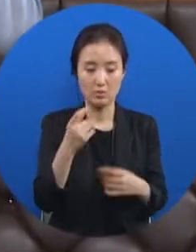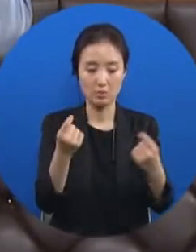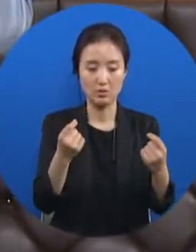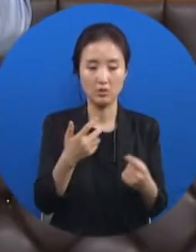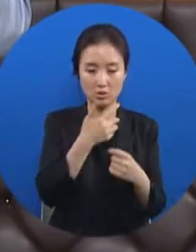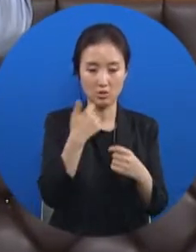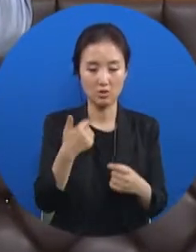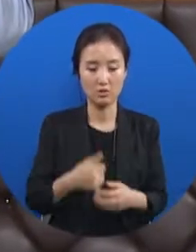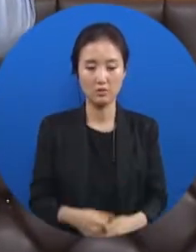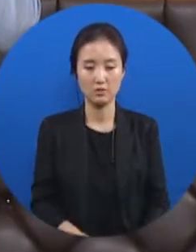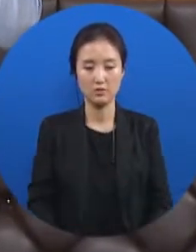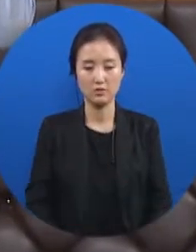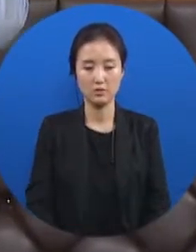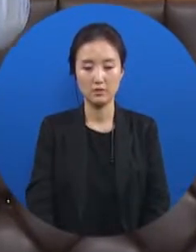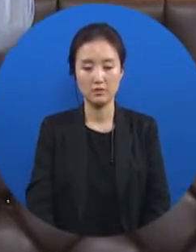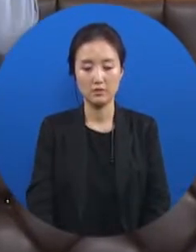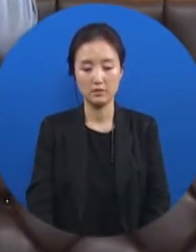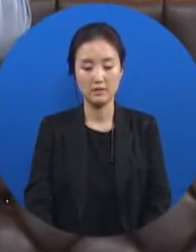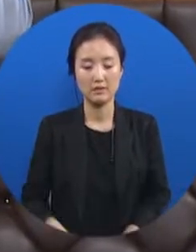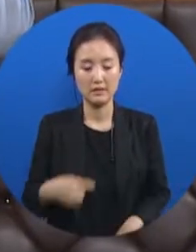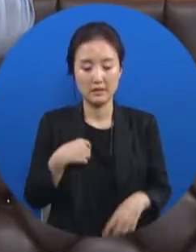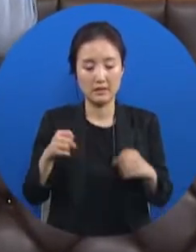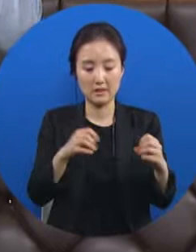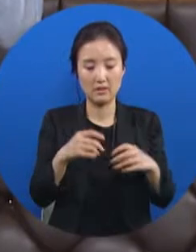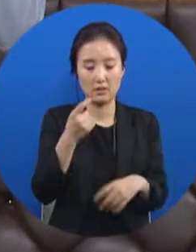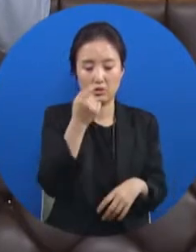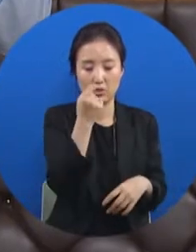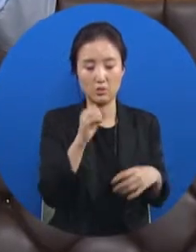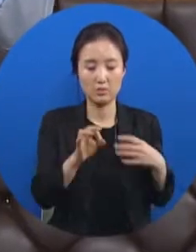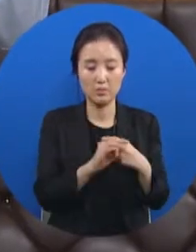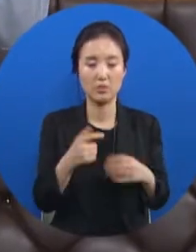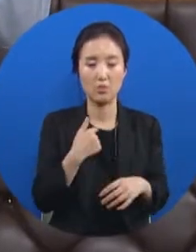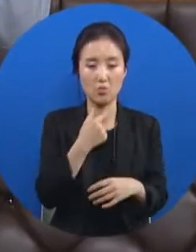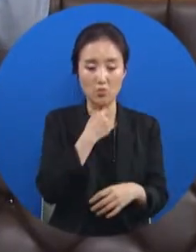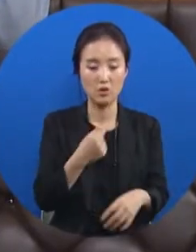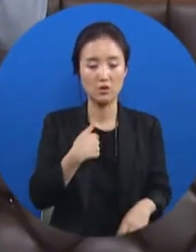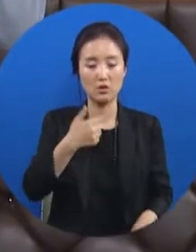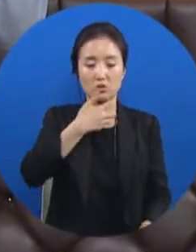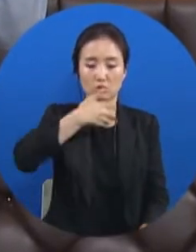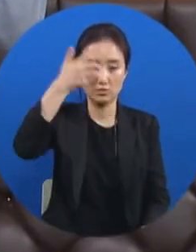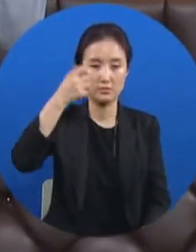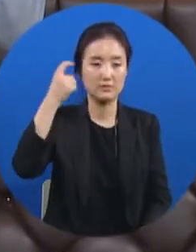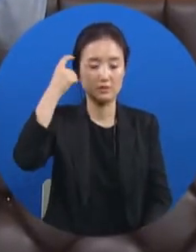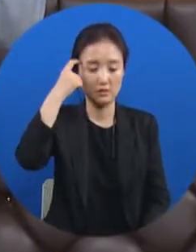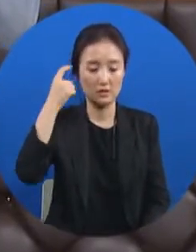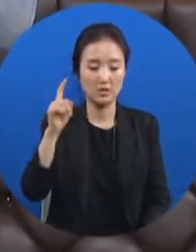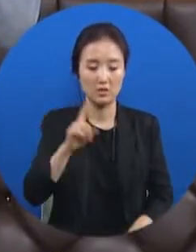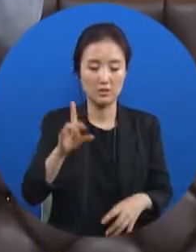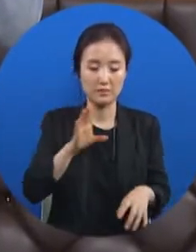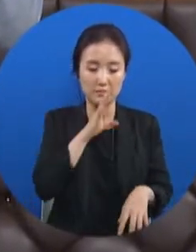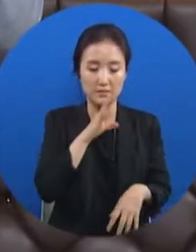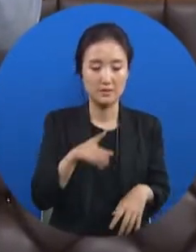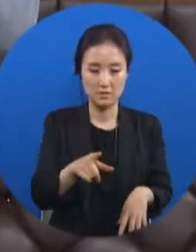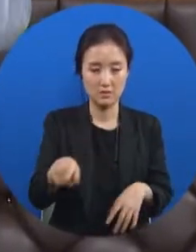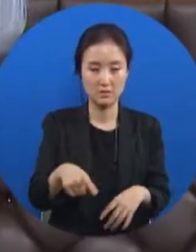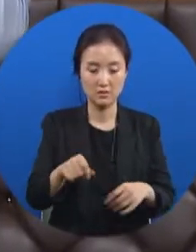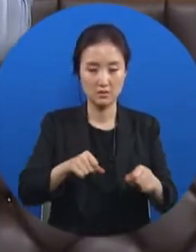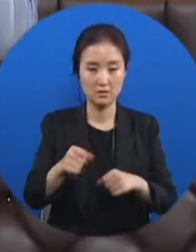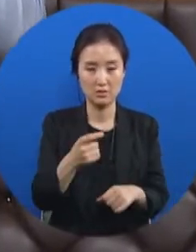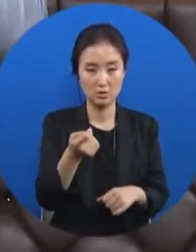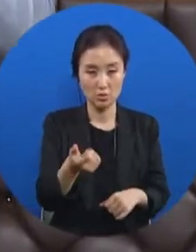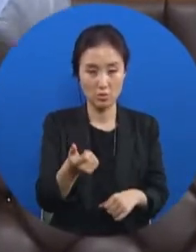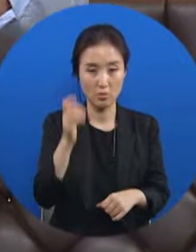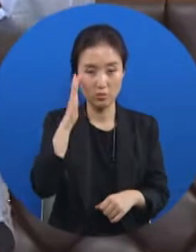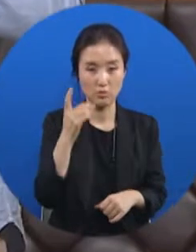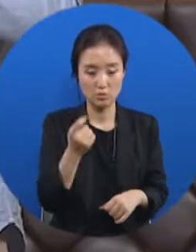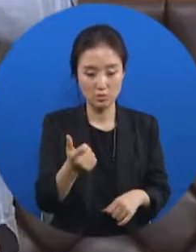이래요. 아, 나 대화 조금만 했으면 좋겠다. 그게 내 꿈이야. 근데 어느 날 제가 조금 하고 있잖아요. 그러면 저 무슨